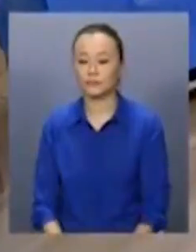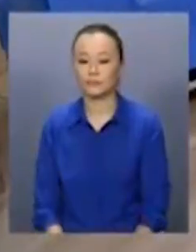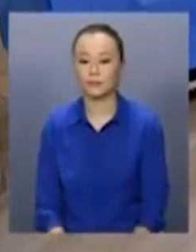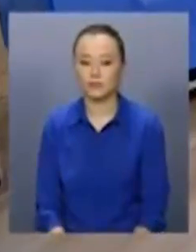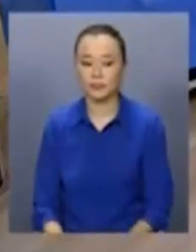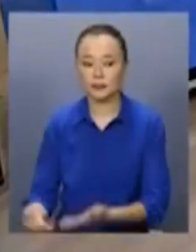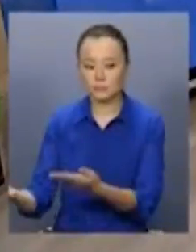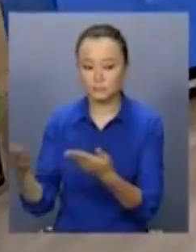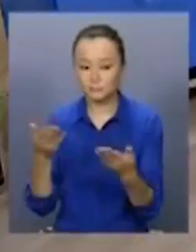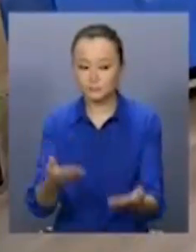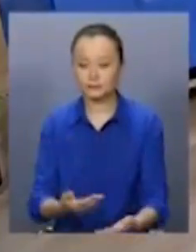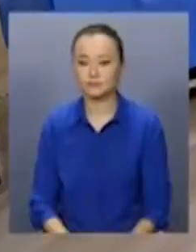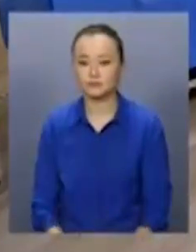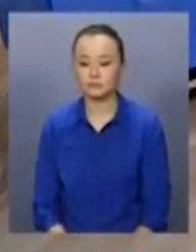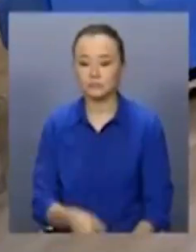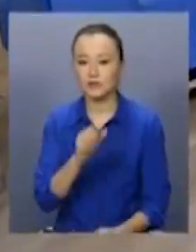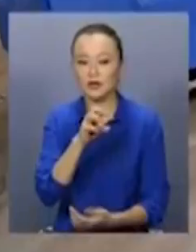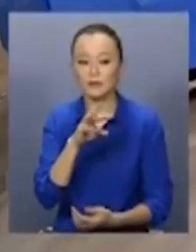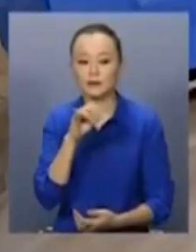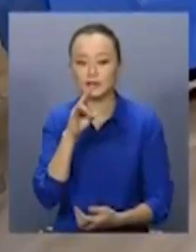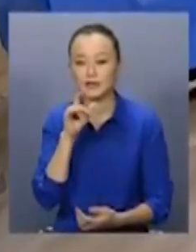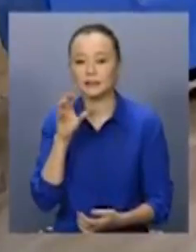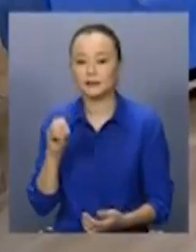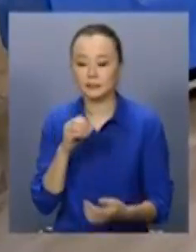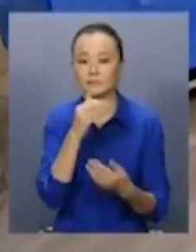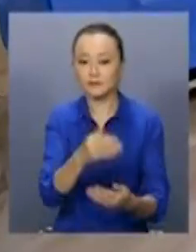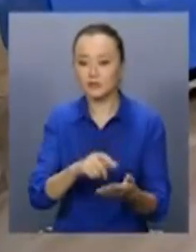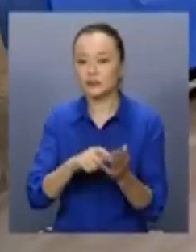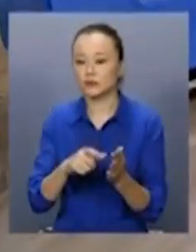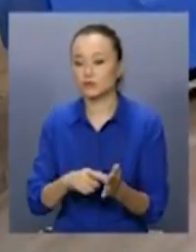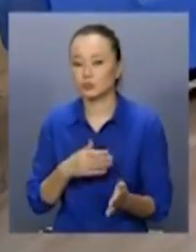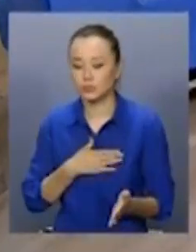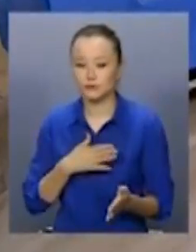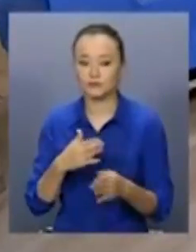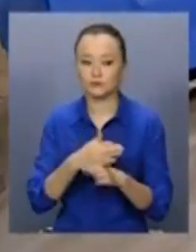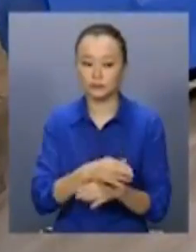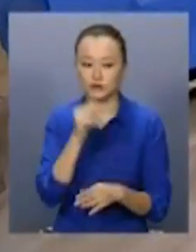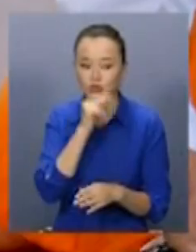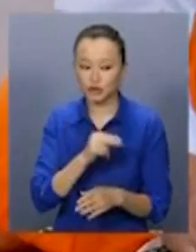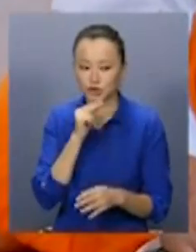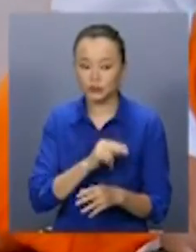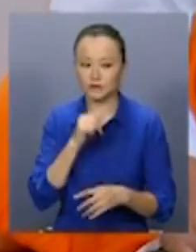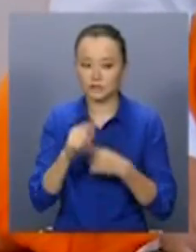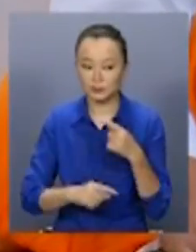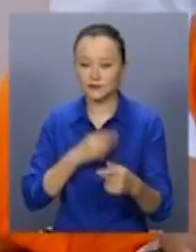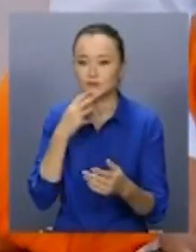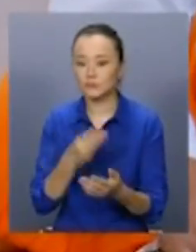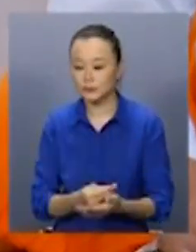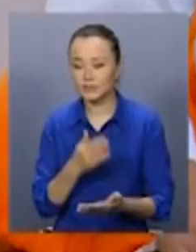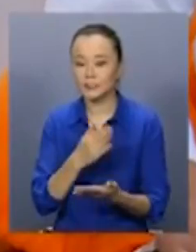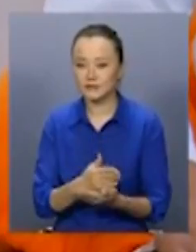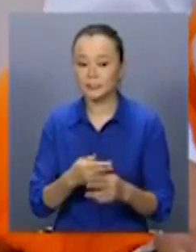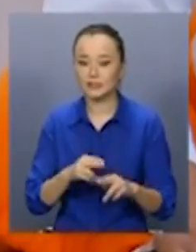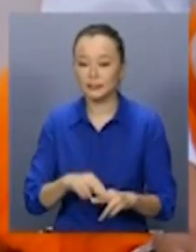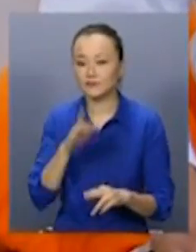келдіңіздер, жайғасыңыздар. Енді Амангелді мырза, байқасаңыз, біздің студияда негізі келген қонаққа шай беретін ерекше бір дәстүріміз бар еді. Осы